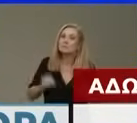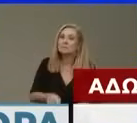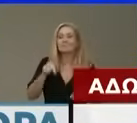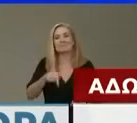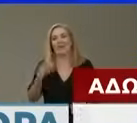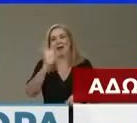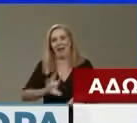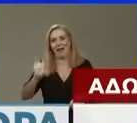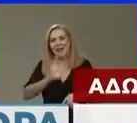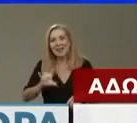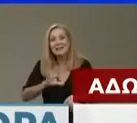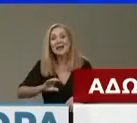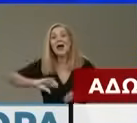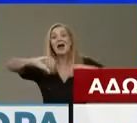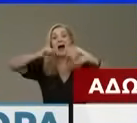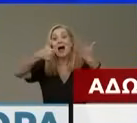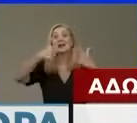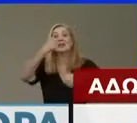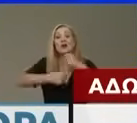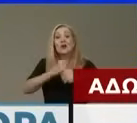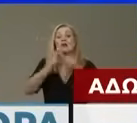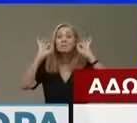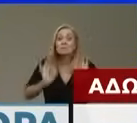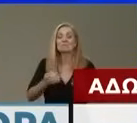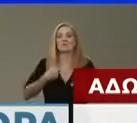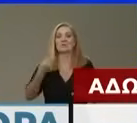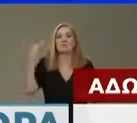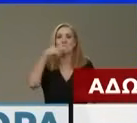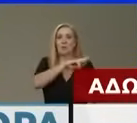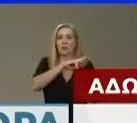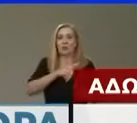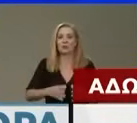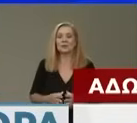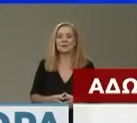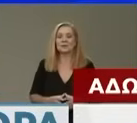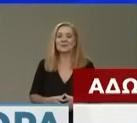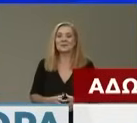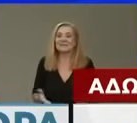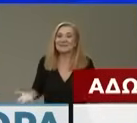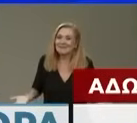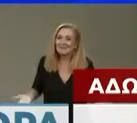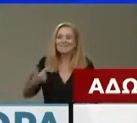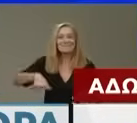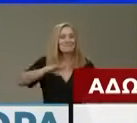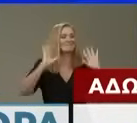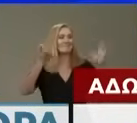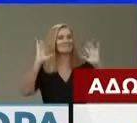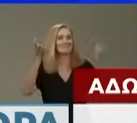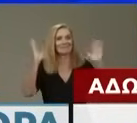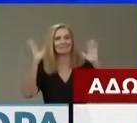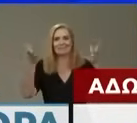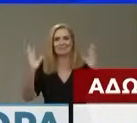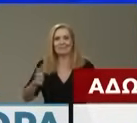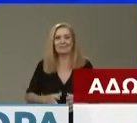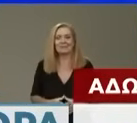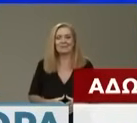έμπρακτη απάντηση του Κυριάκου Μητσοτάκη στα προβλήματα που συζητάμε. Το δεύτερο που ανακοίνωσε ο Πρωθυπουργός είναι η οικία, την οποία υπογράψαμε προχθές και